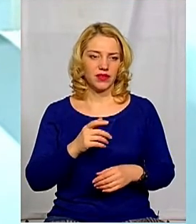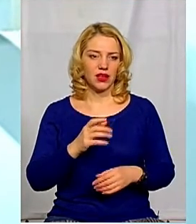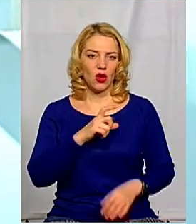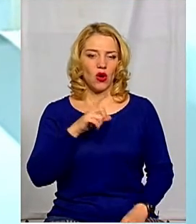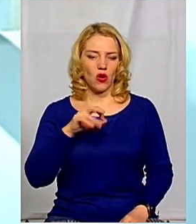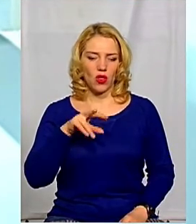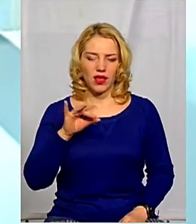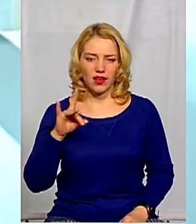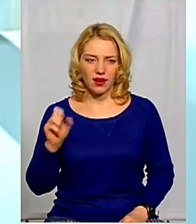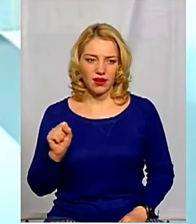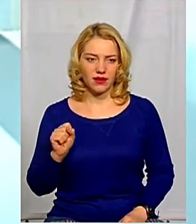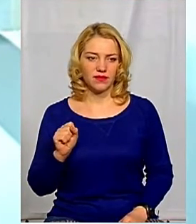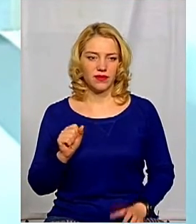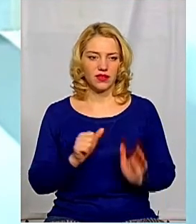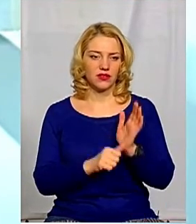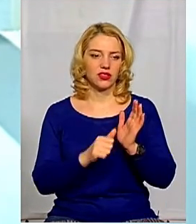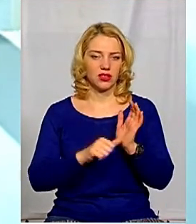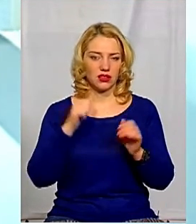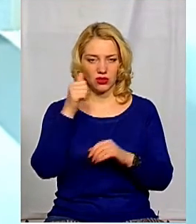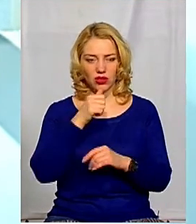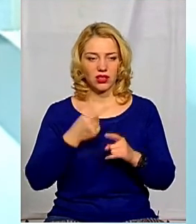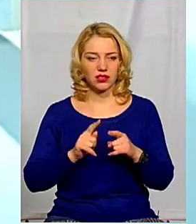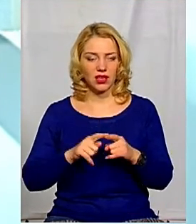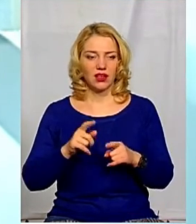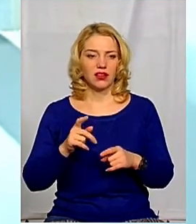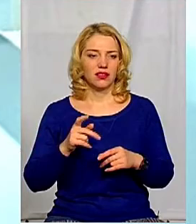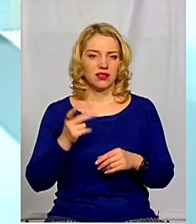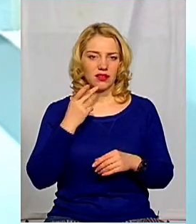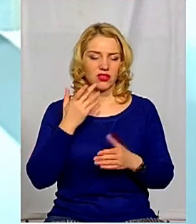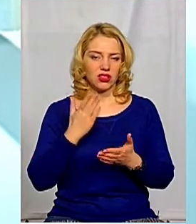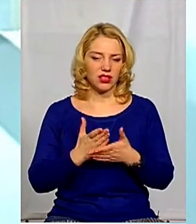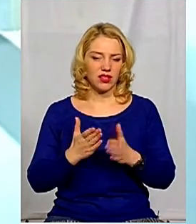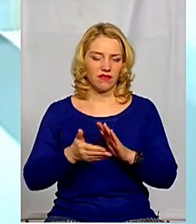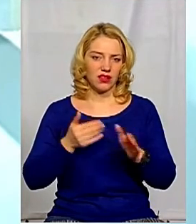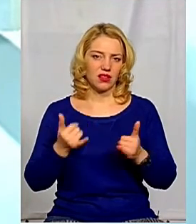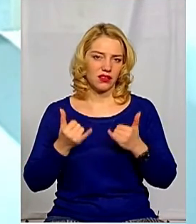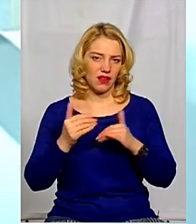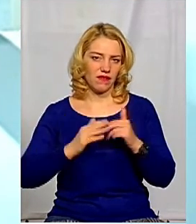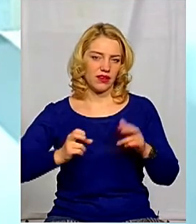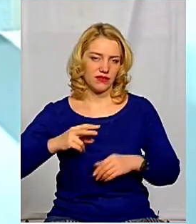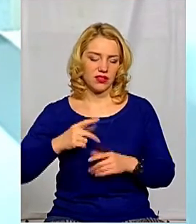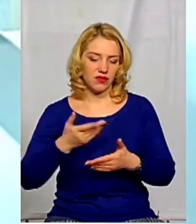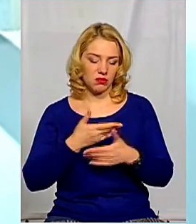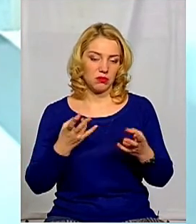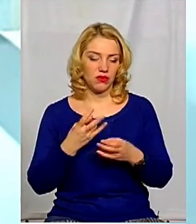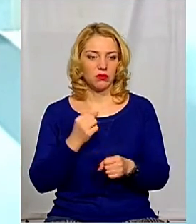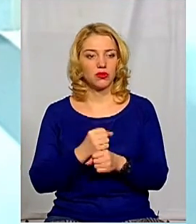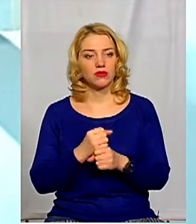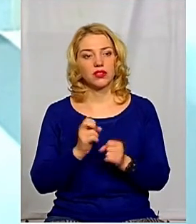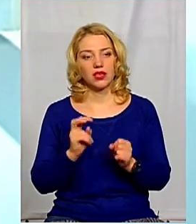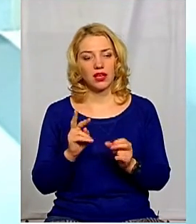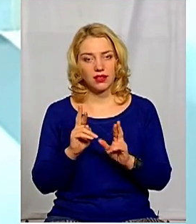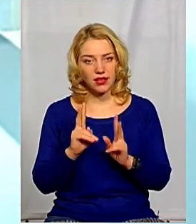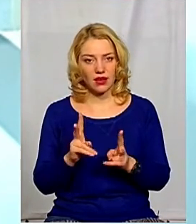спалах холери в 60-х роках. Це завжди є виклик для фахівців. І ми повинні працювати так, як